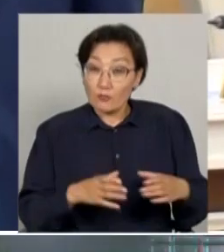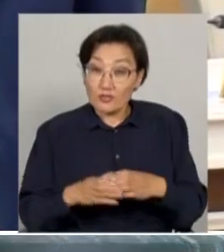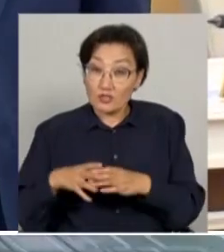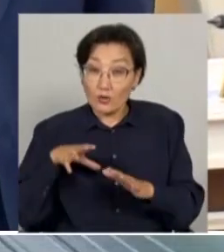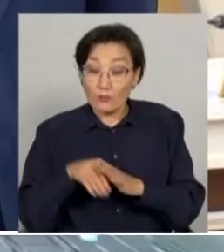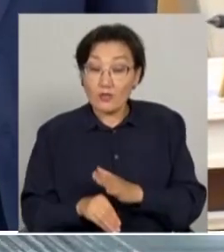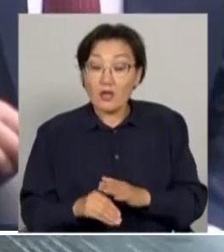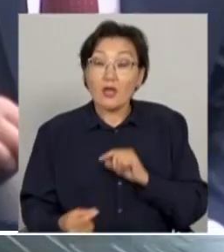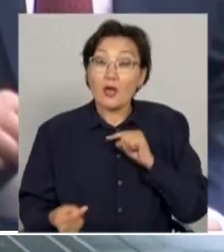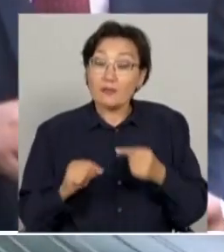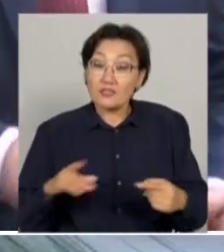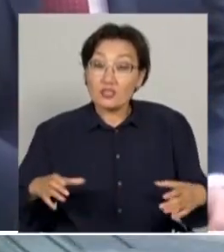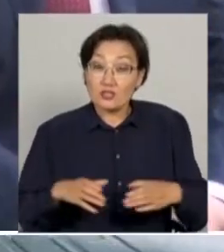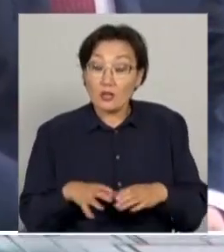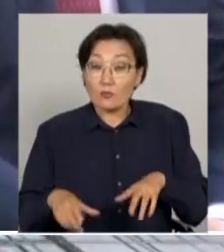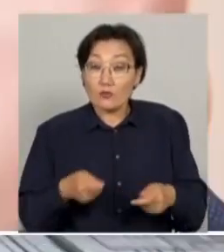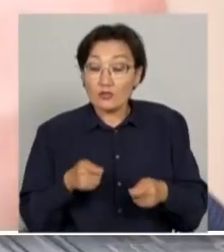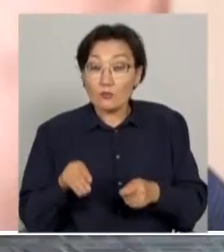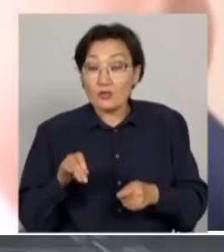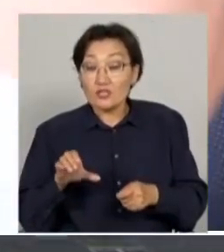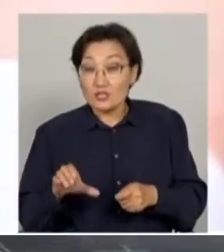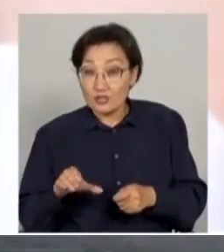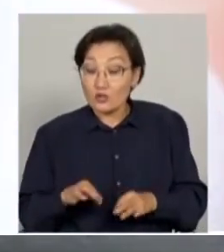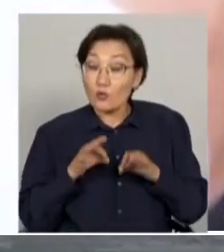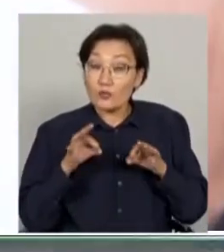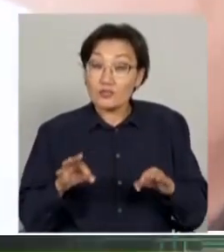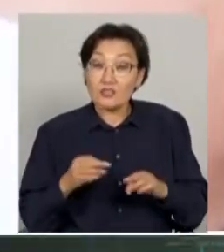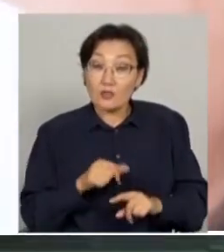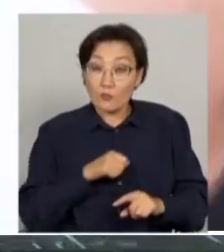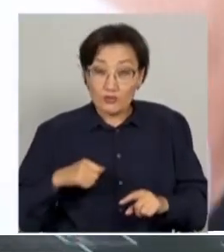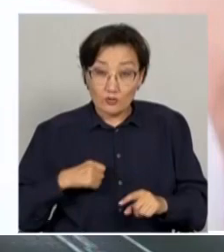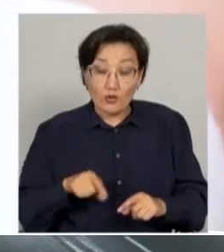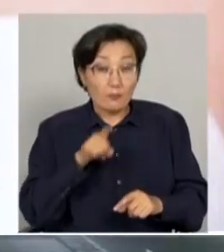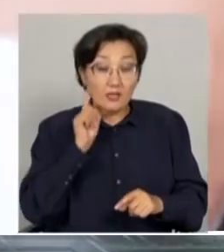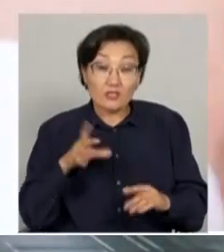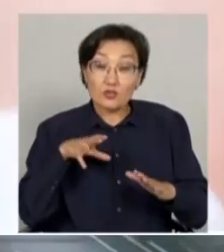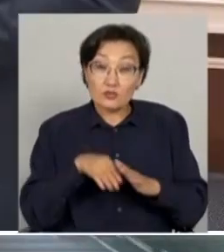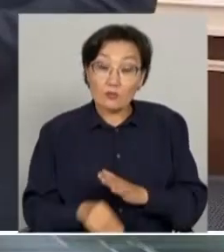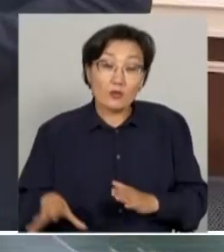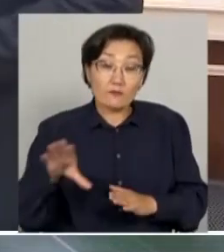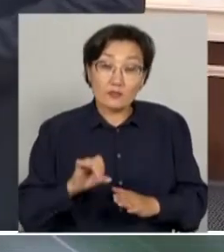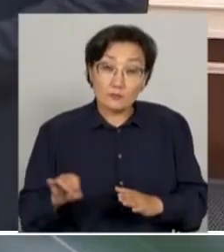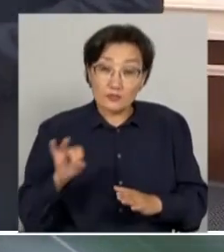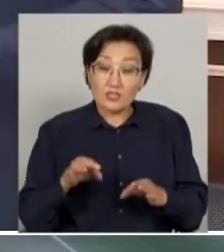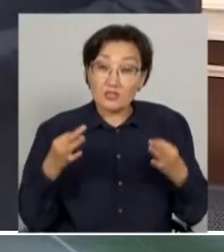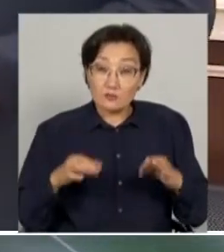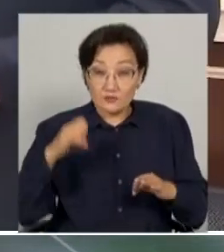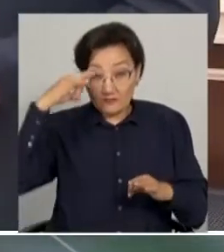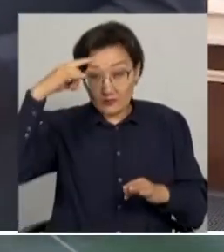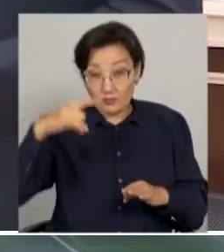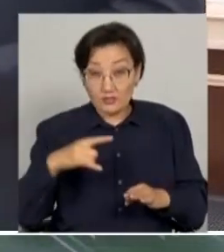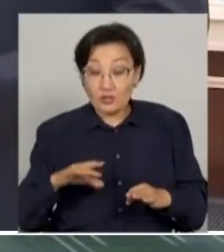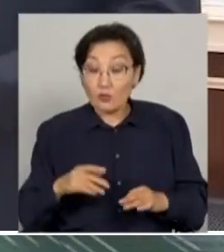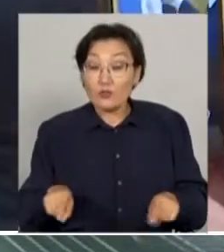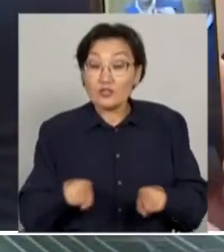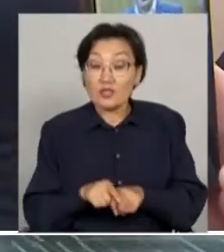числе оппозиционные. Председатель Мажилиса Ерлан Кошанов отметил, что это самый молодой состав за всю историю независимого Казахстана,